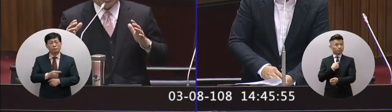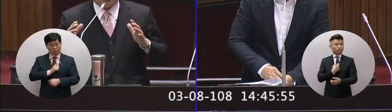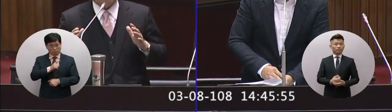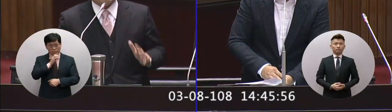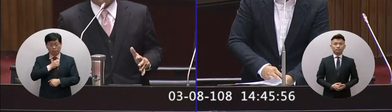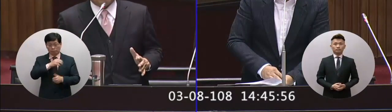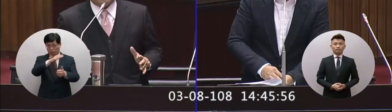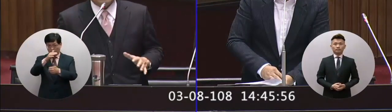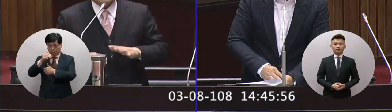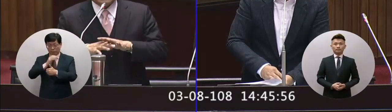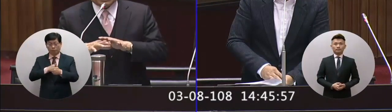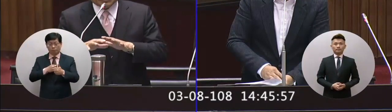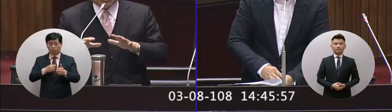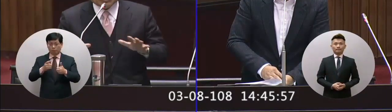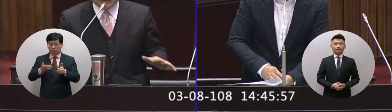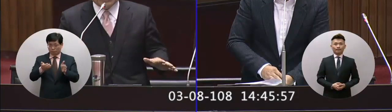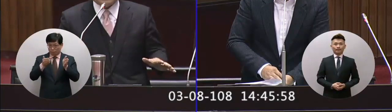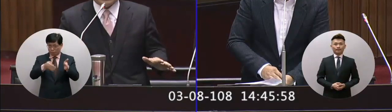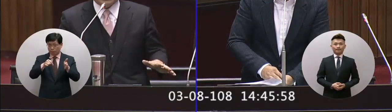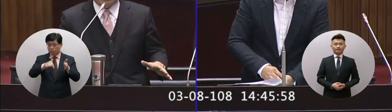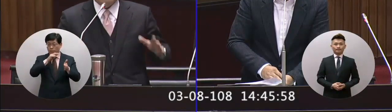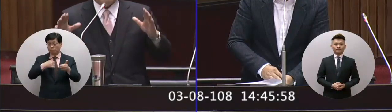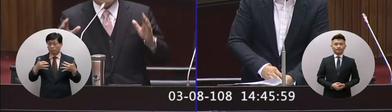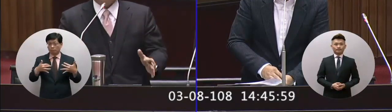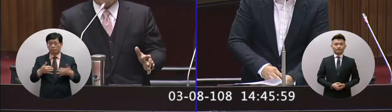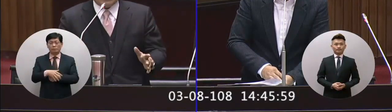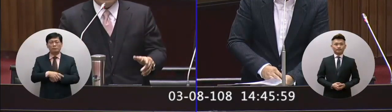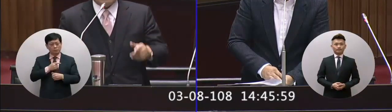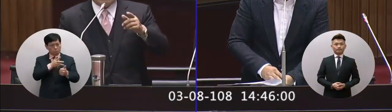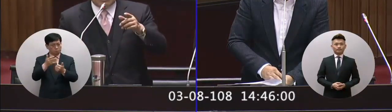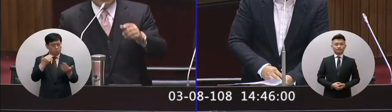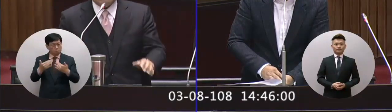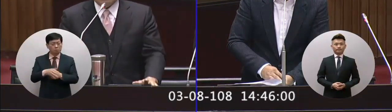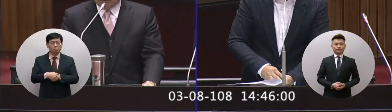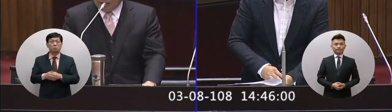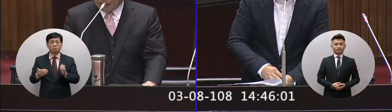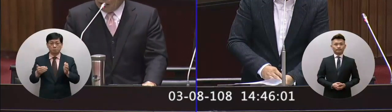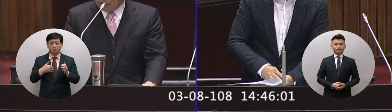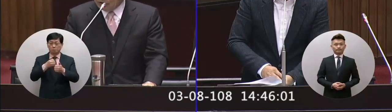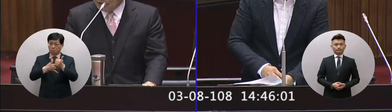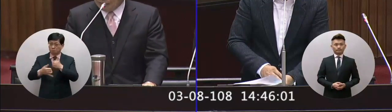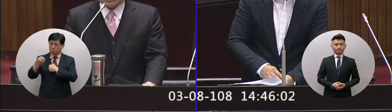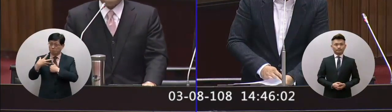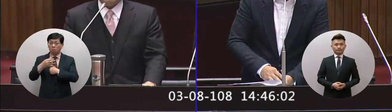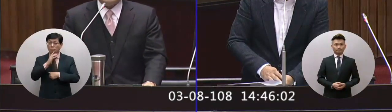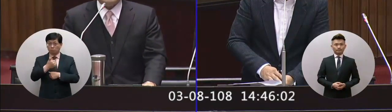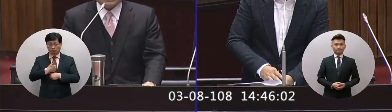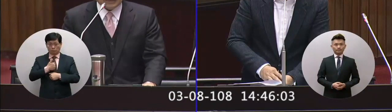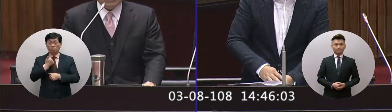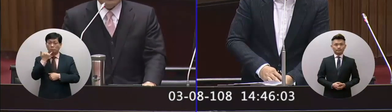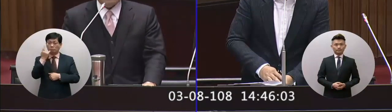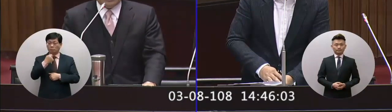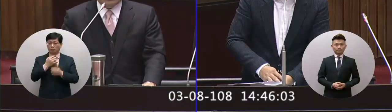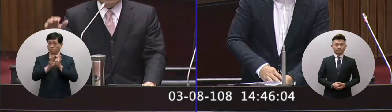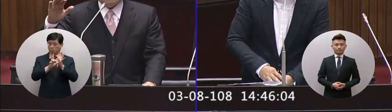來調集相關的部會成就這個政行我來了解另外委員說是不是擺